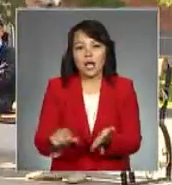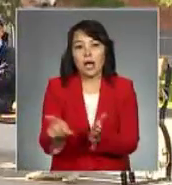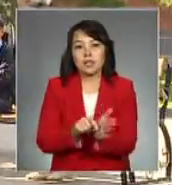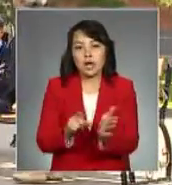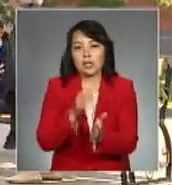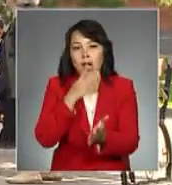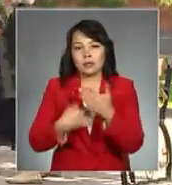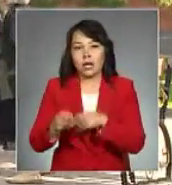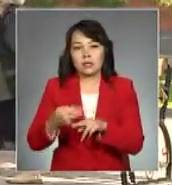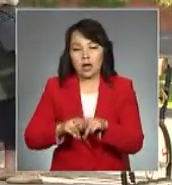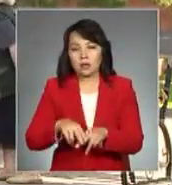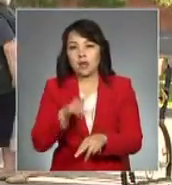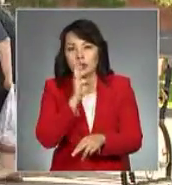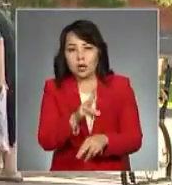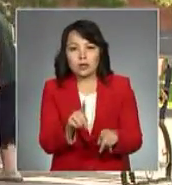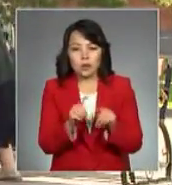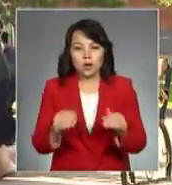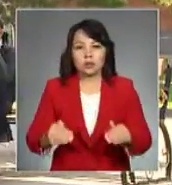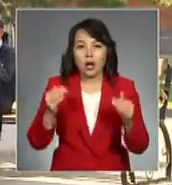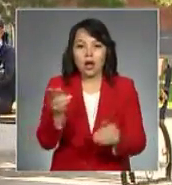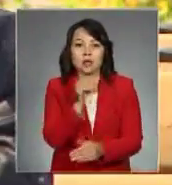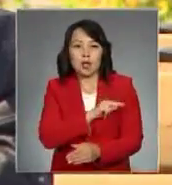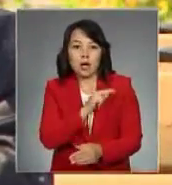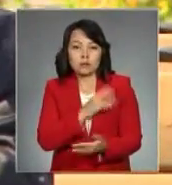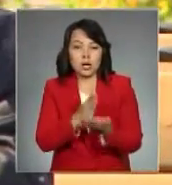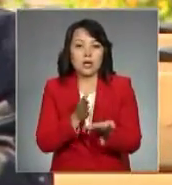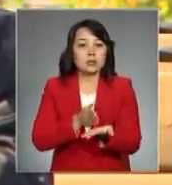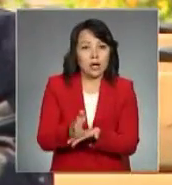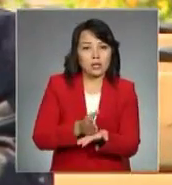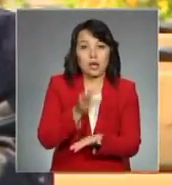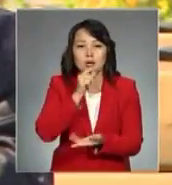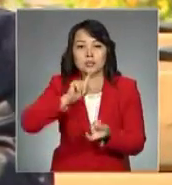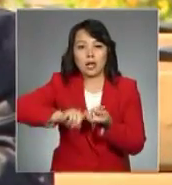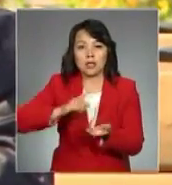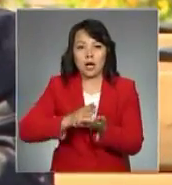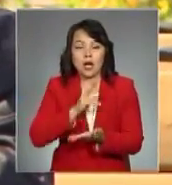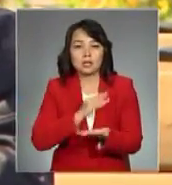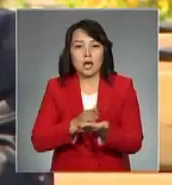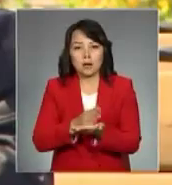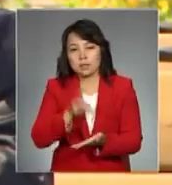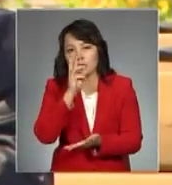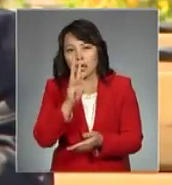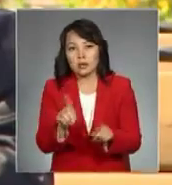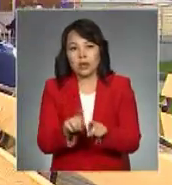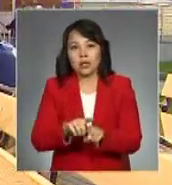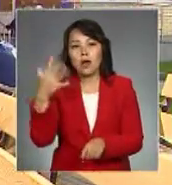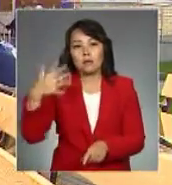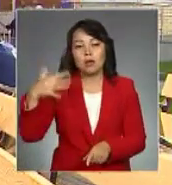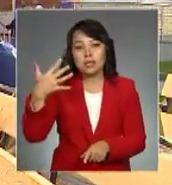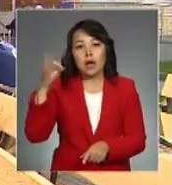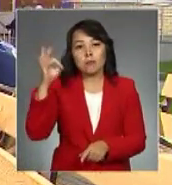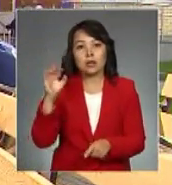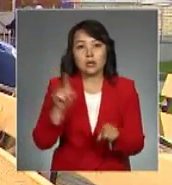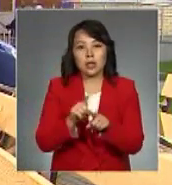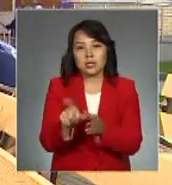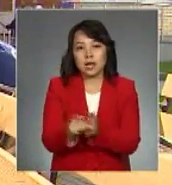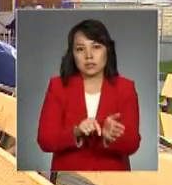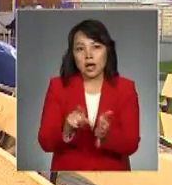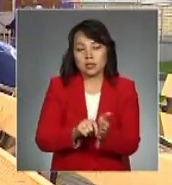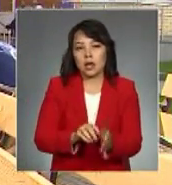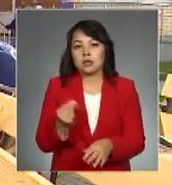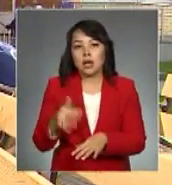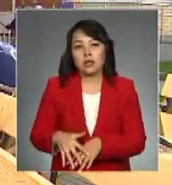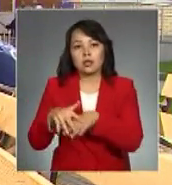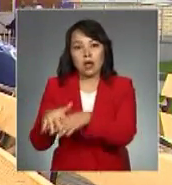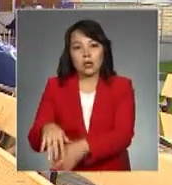жұмыс беруші есебінен көбеюі мүмкін. Енді кәсіпкерлер қол астындағы қызметкерлердің еңбекақының 5% көлемінде зейнетақы жарнасын